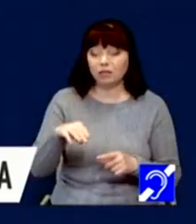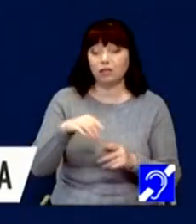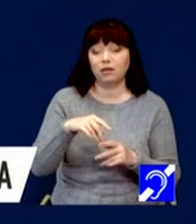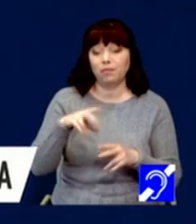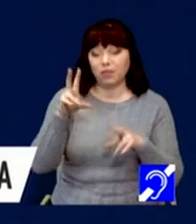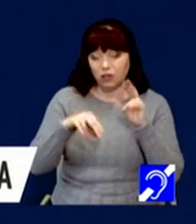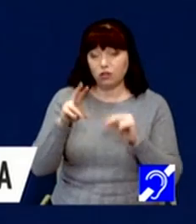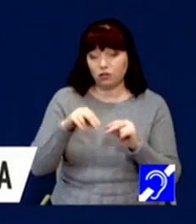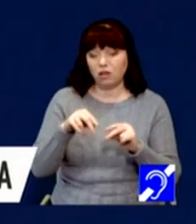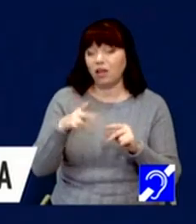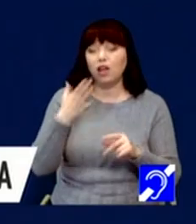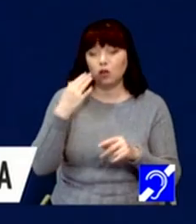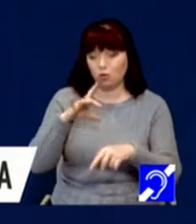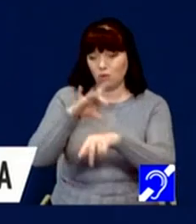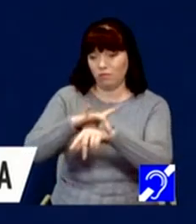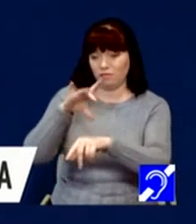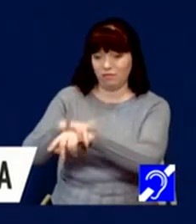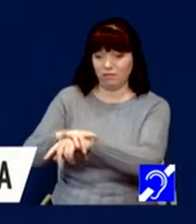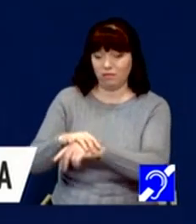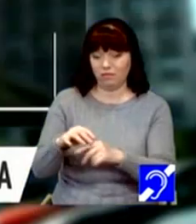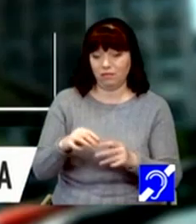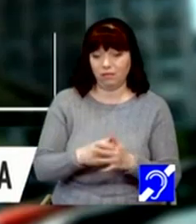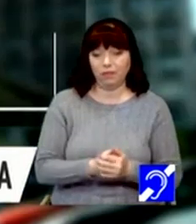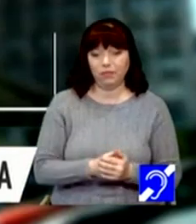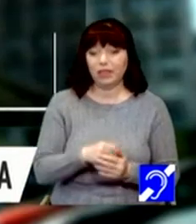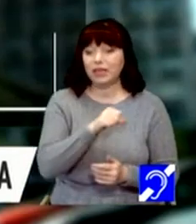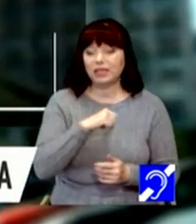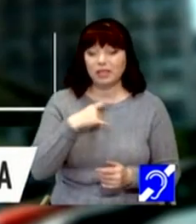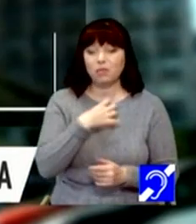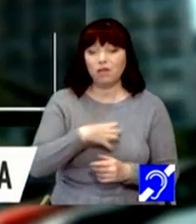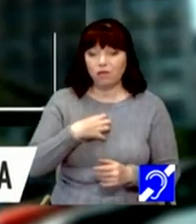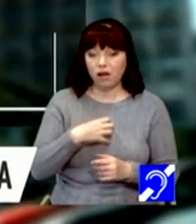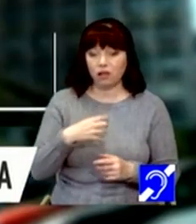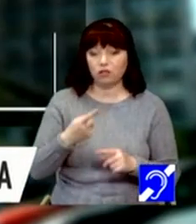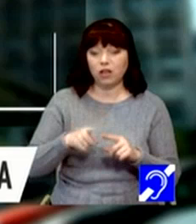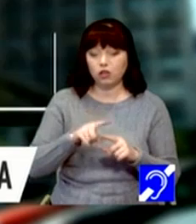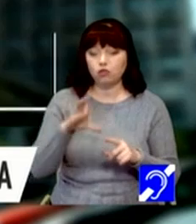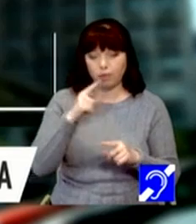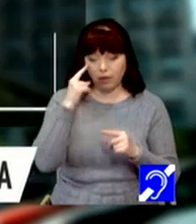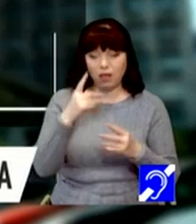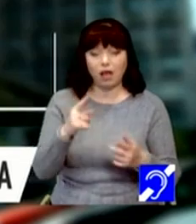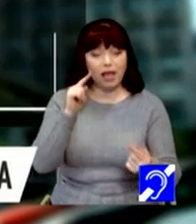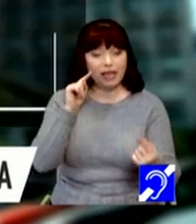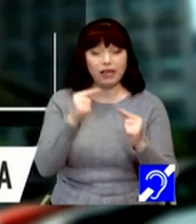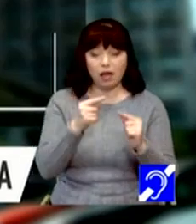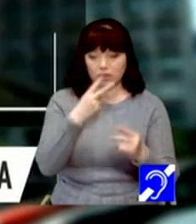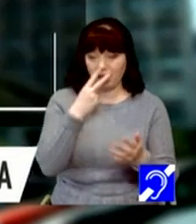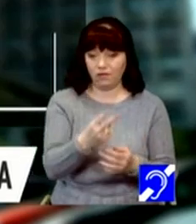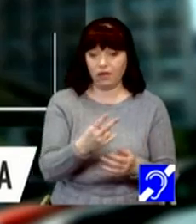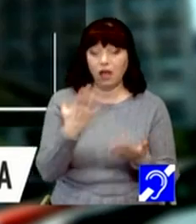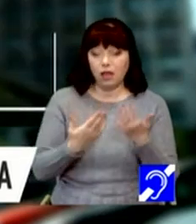specialiștii în securitate informatică contestă cel mai important din punct de vedere al vizibilității vă dați seama că